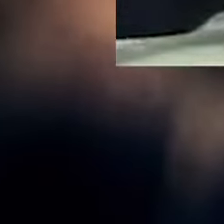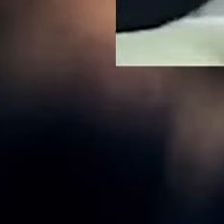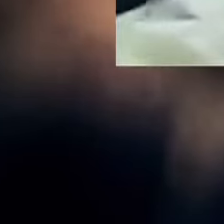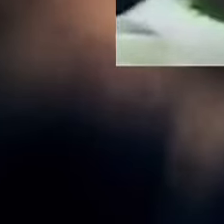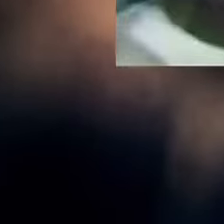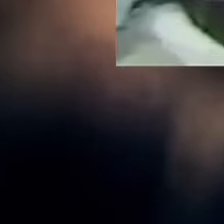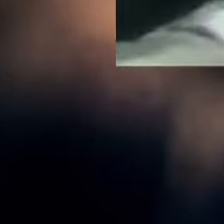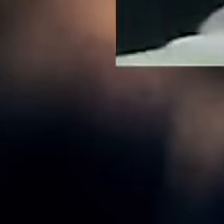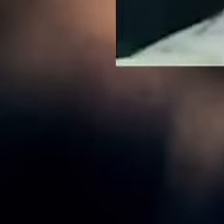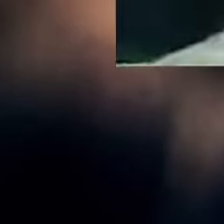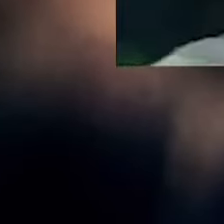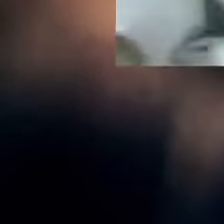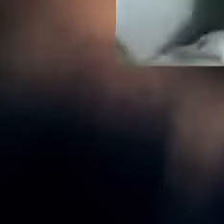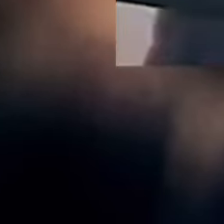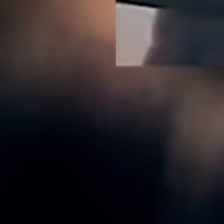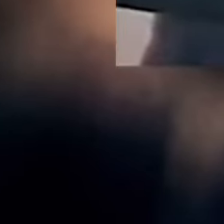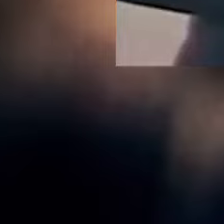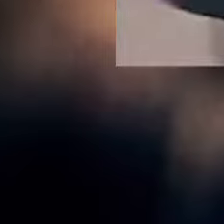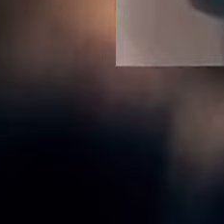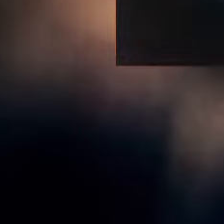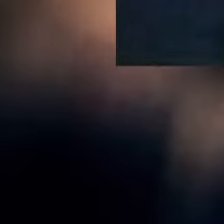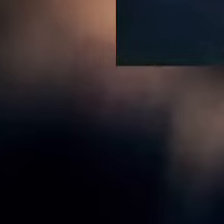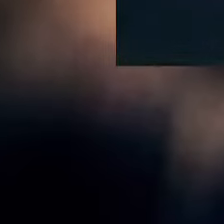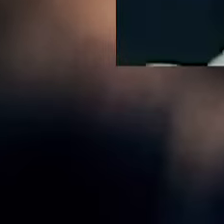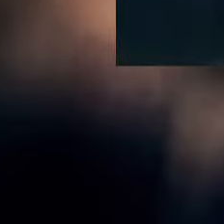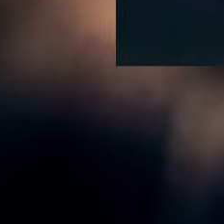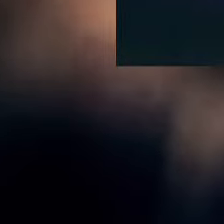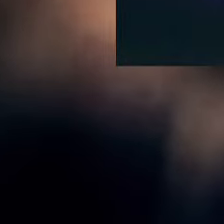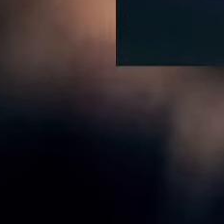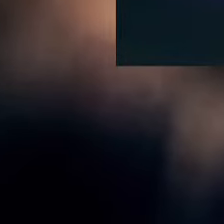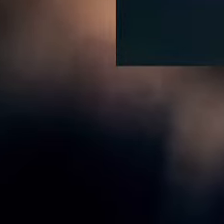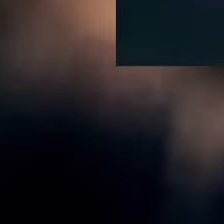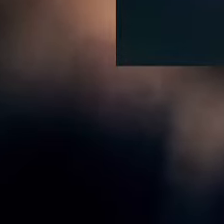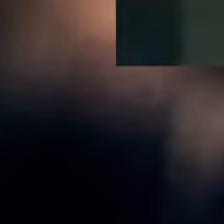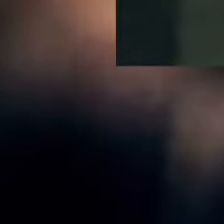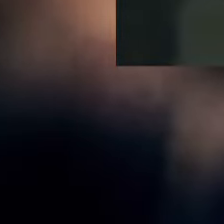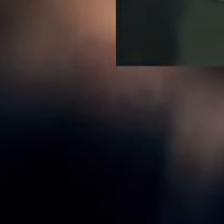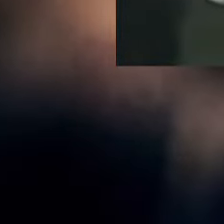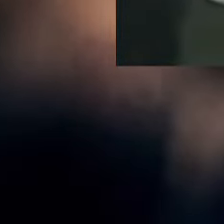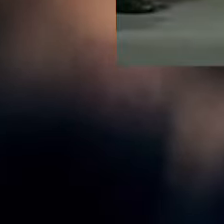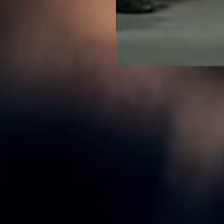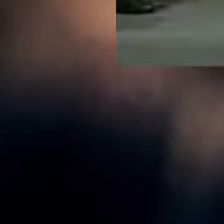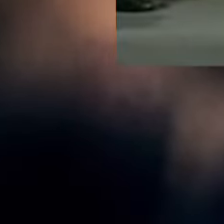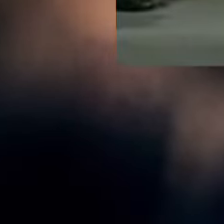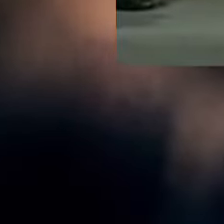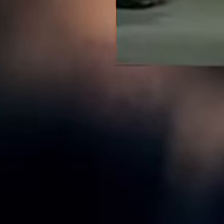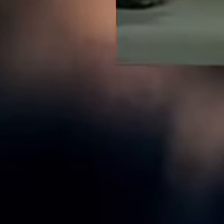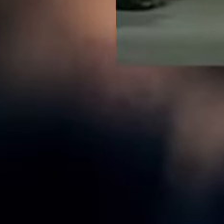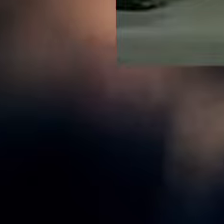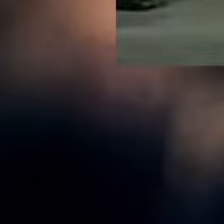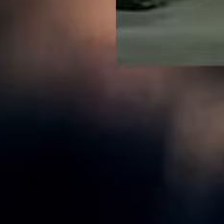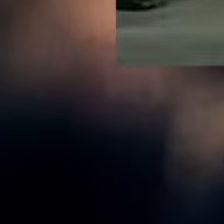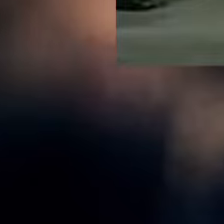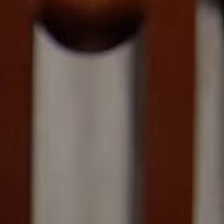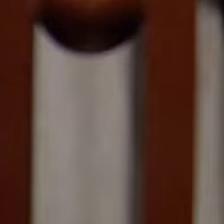عن زمان. إيه ده؟ في حاجات كتير. إيه ده؟ إيه ده؟ شويش حسادة أفندم.